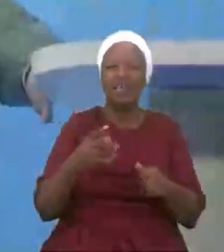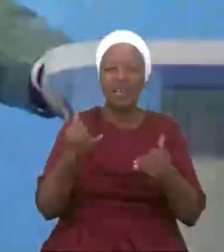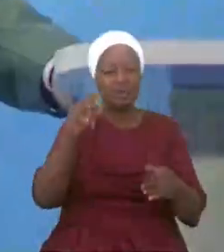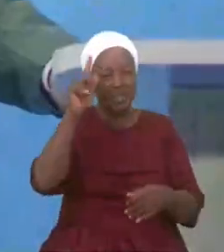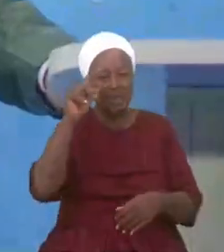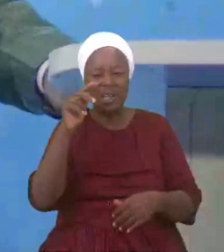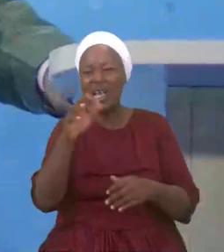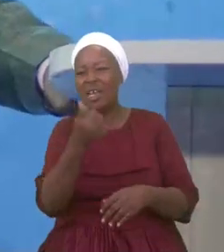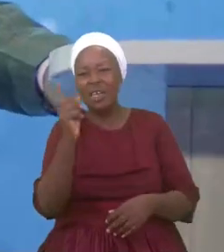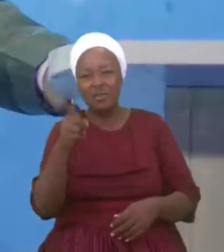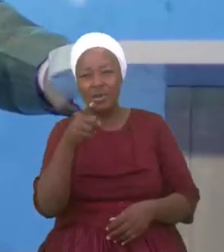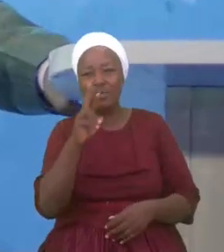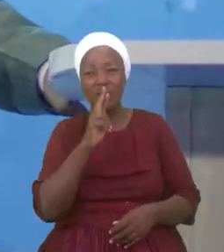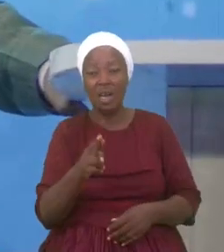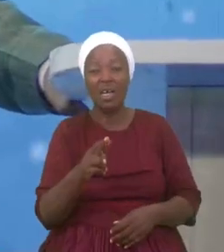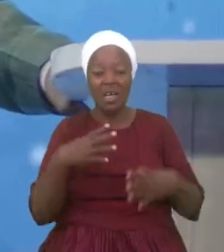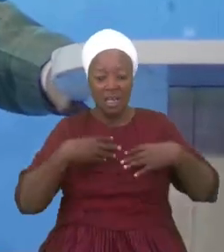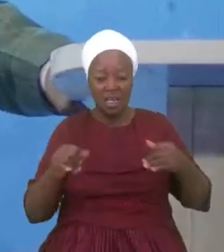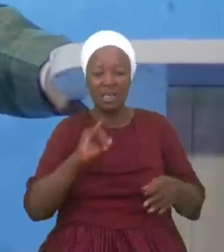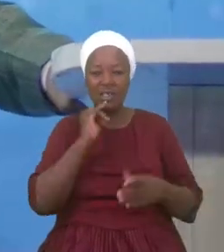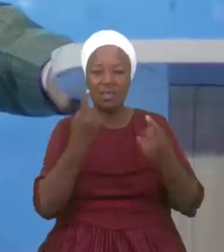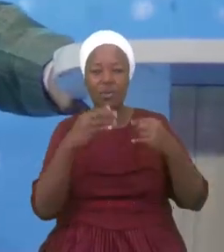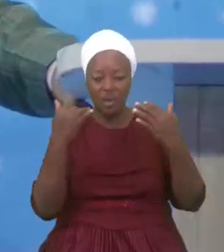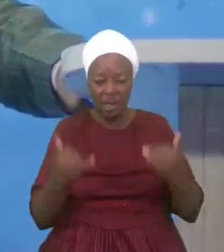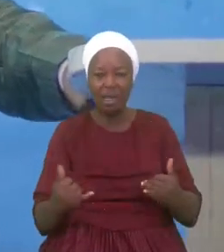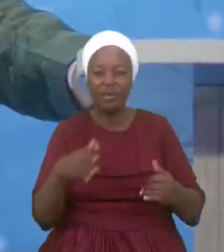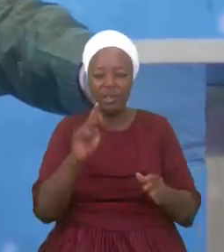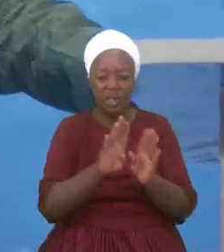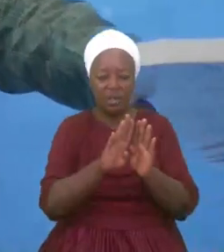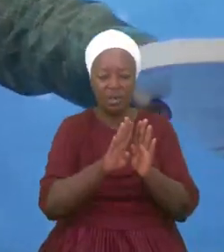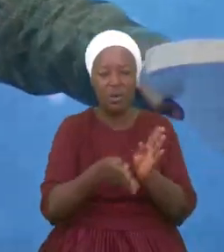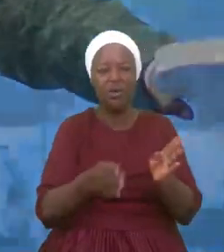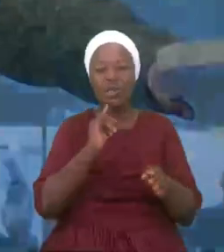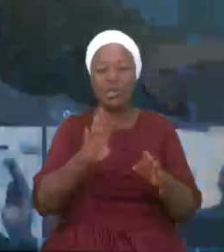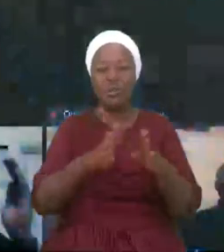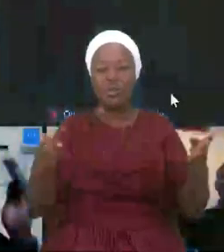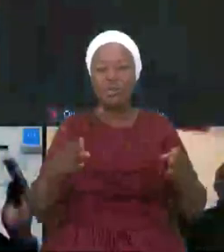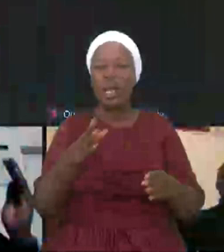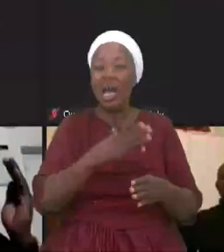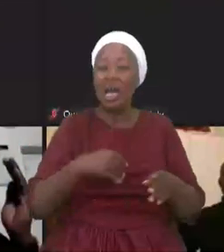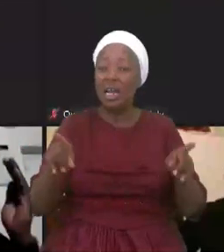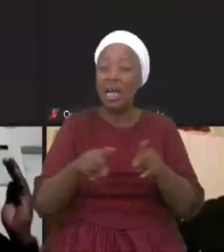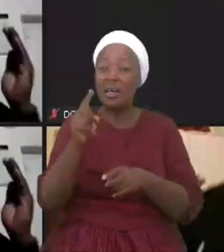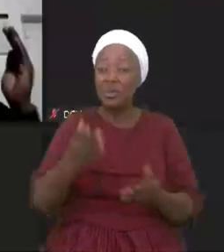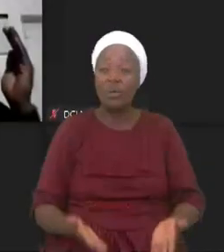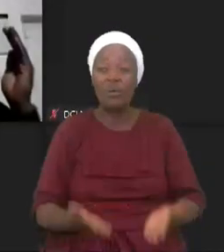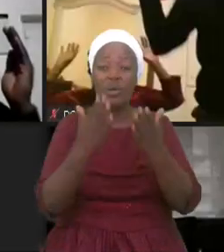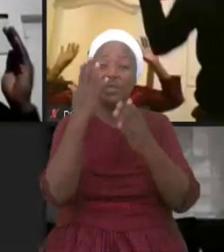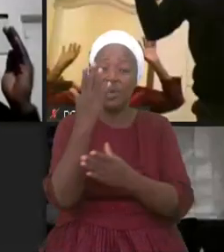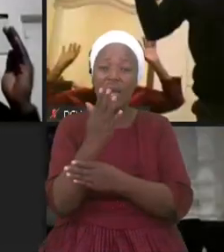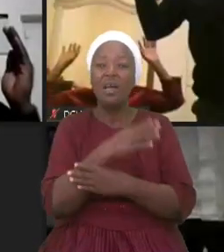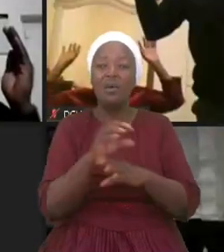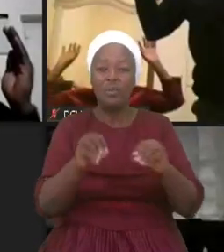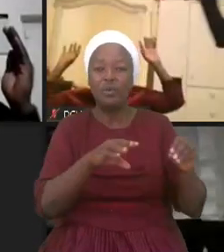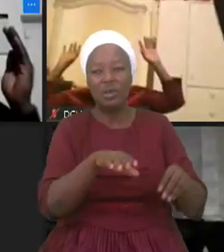lever la main en ligne à la radio à la télé partout vous trouvez la graisse viendra à vous